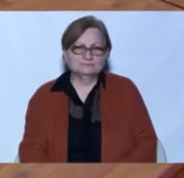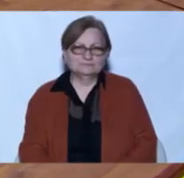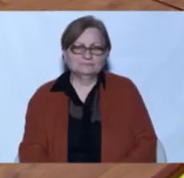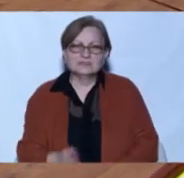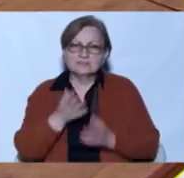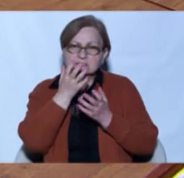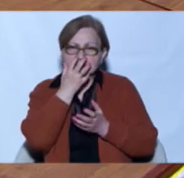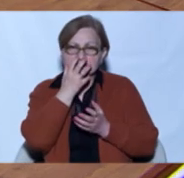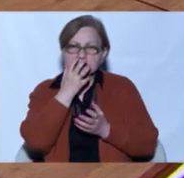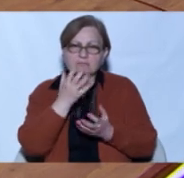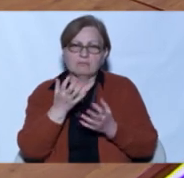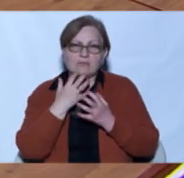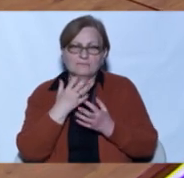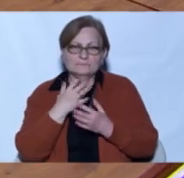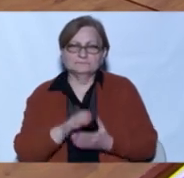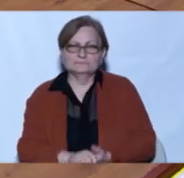სითბოს.